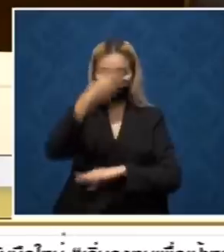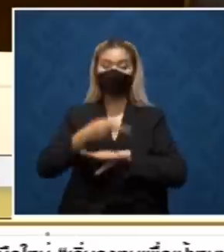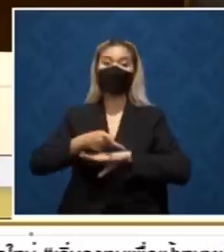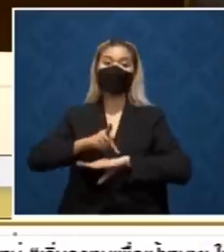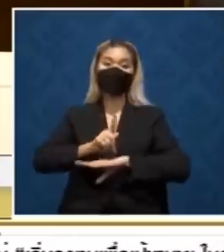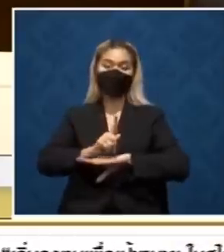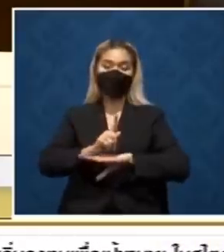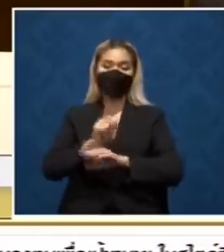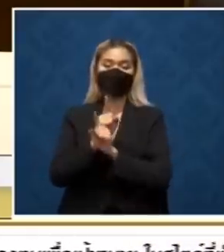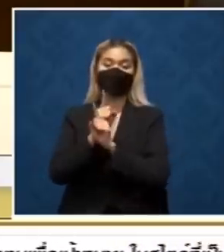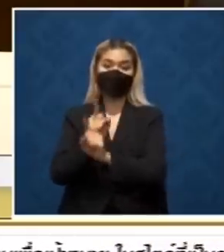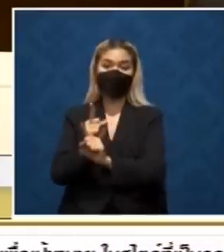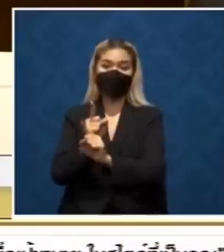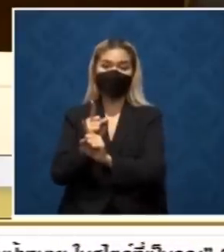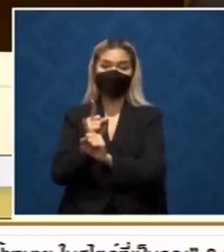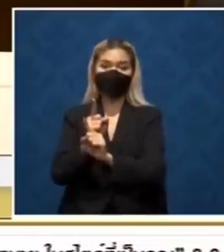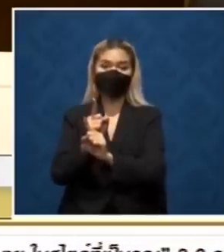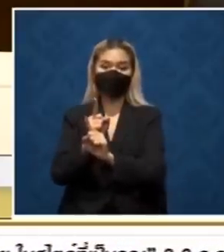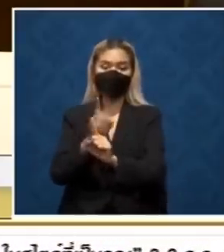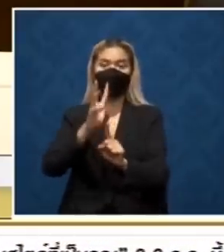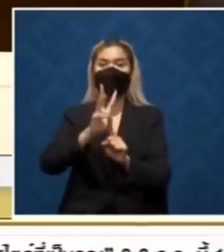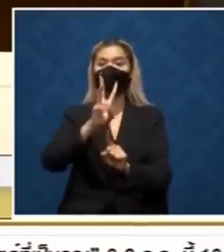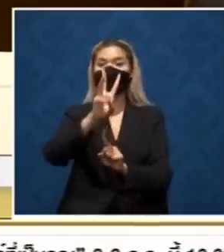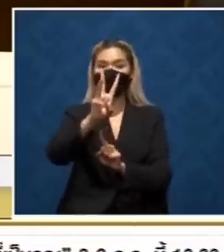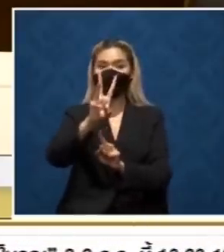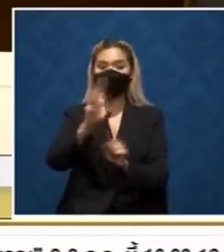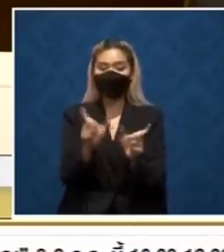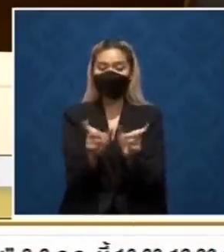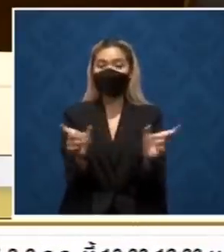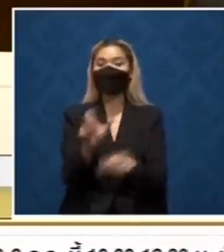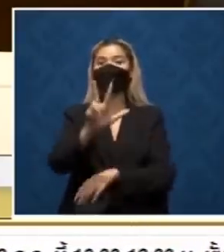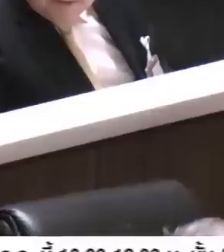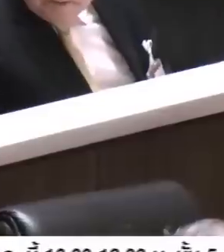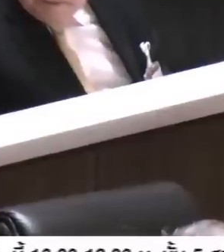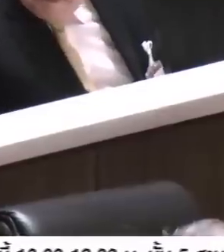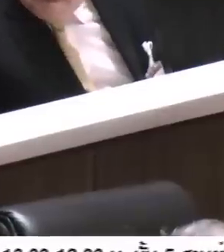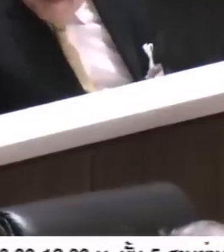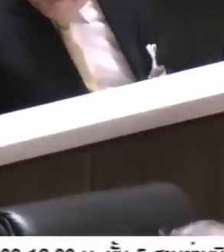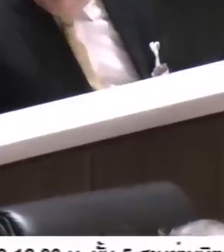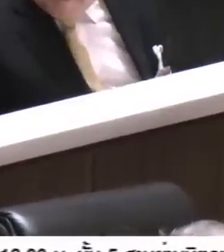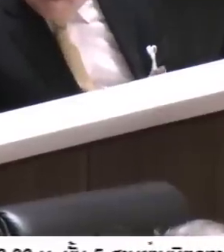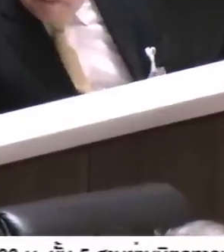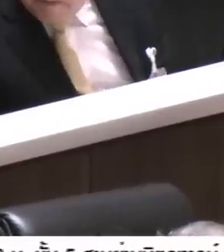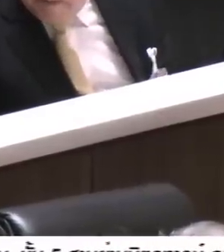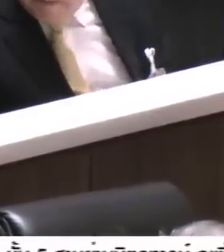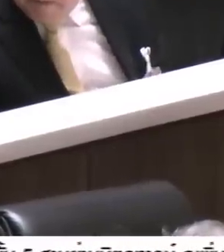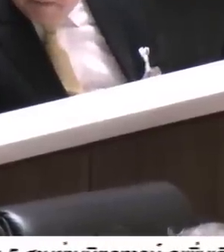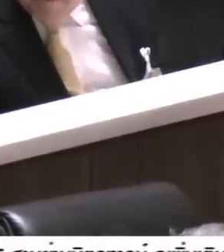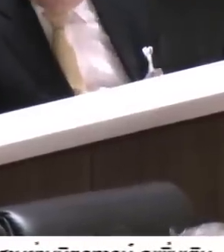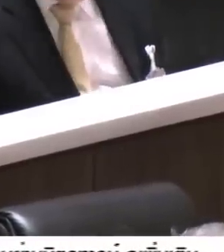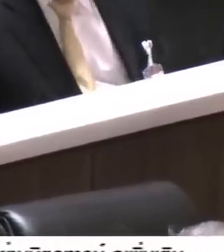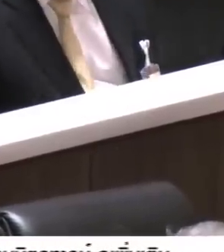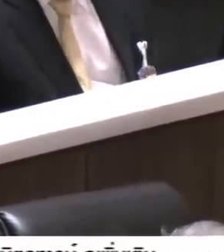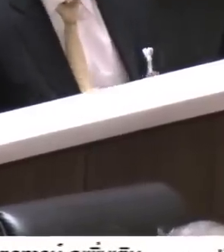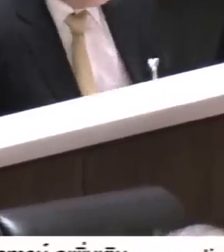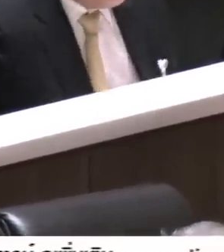น์นะคะก่อนที่จะมีการรับรองคือต้องบอกว่าจังหวะในการประชุมสภาเมื่อวานนี้ถ้าหากว่าใครติดตามเนี่ยคุณวิโรจน์ท่านก็ไม่เคยนั่งเป็นประธานส